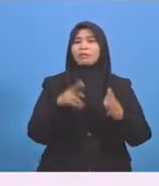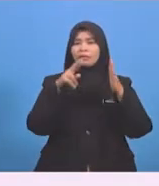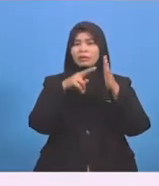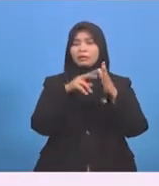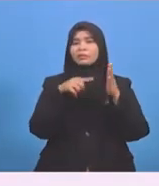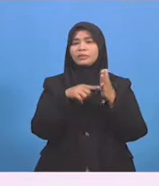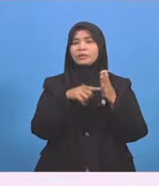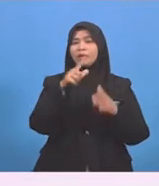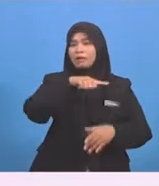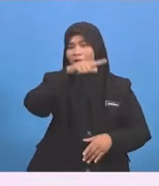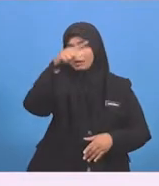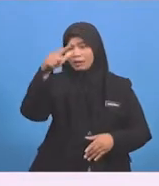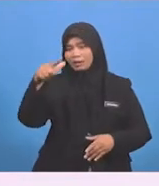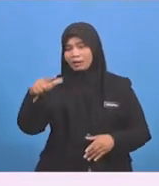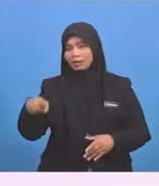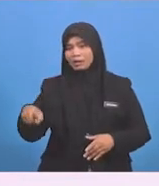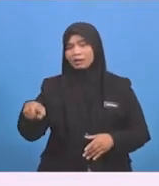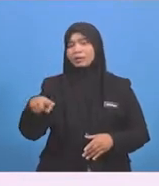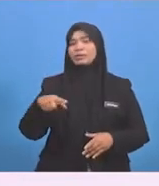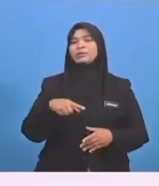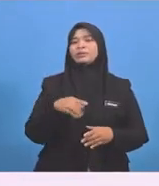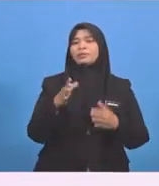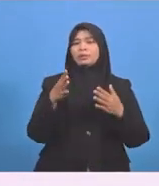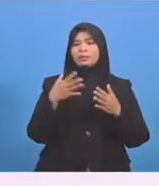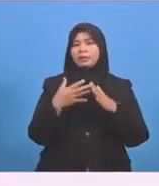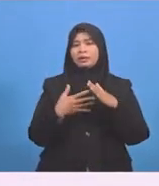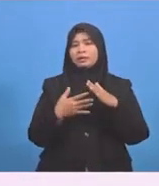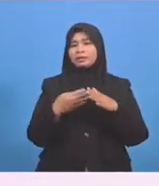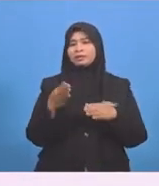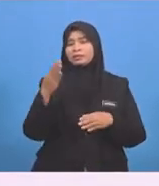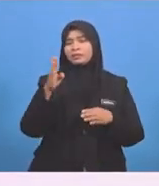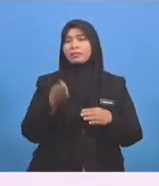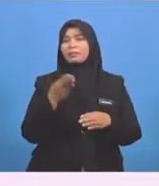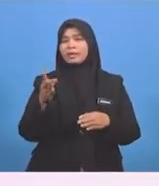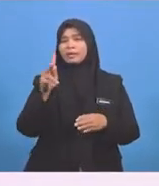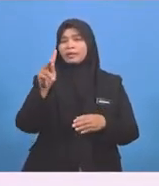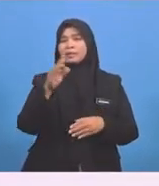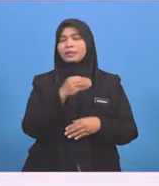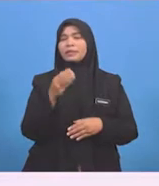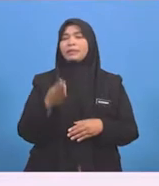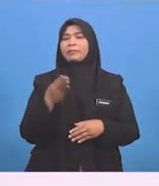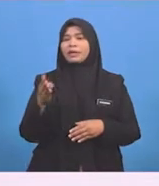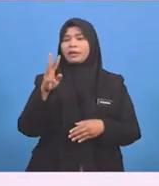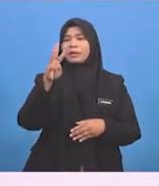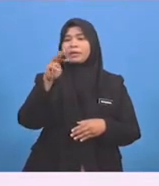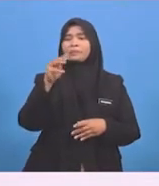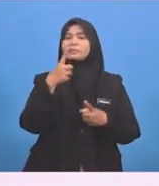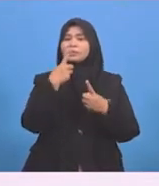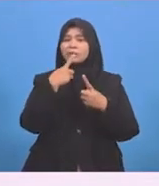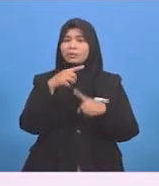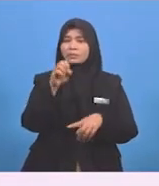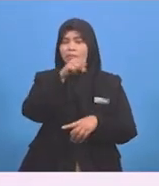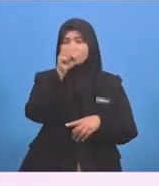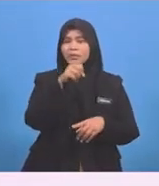Rajah menunjukkan lengkung pemanasan bagi bahan K dan bahan M. Jawab